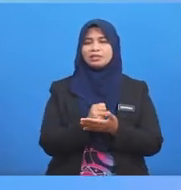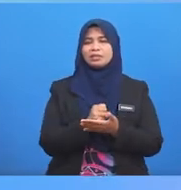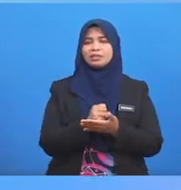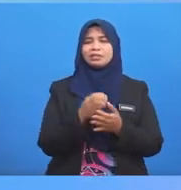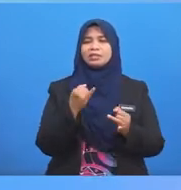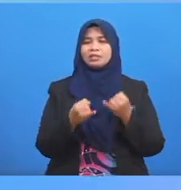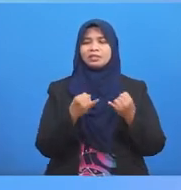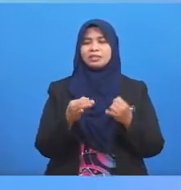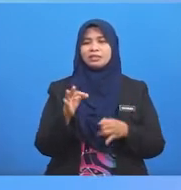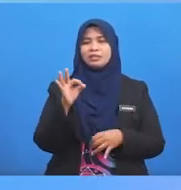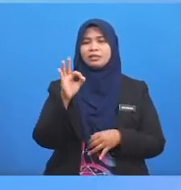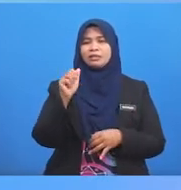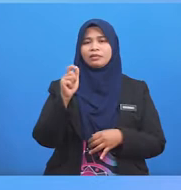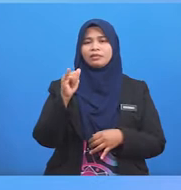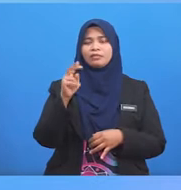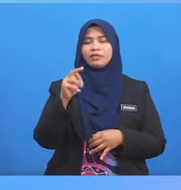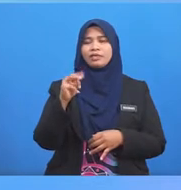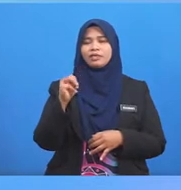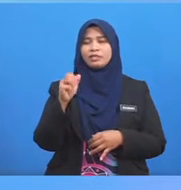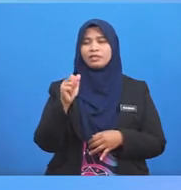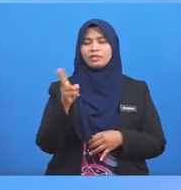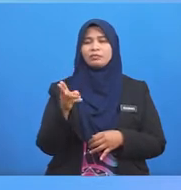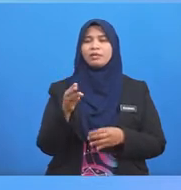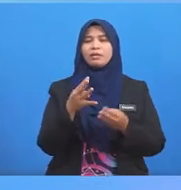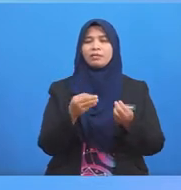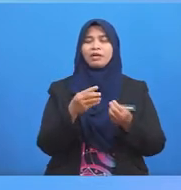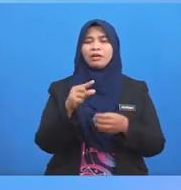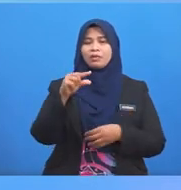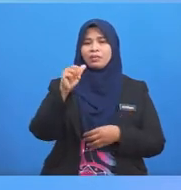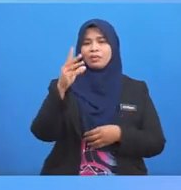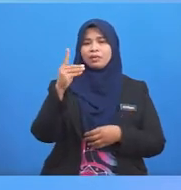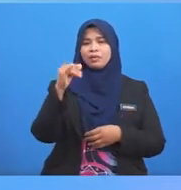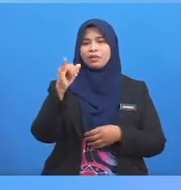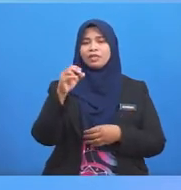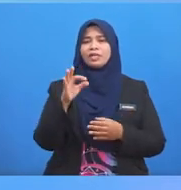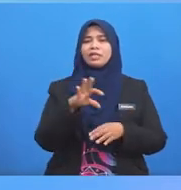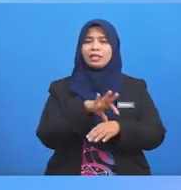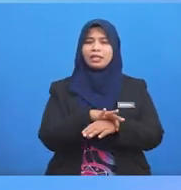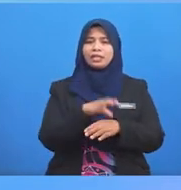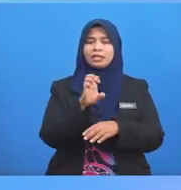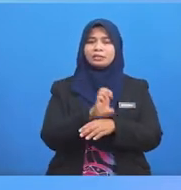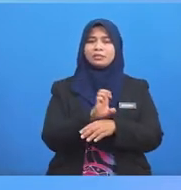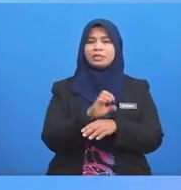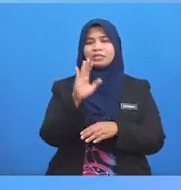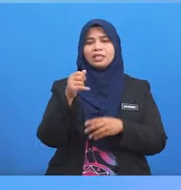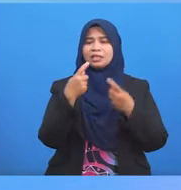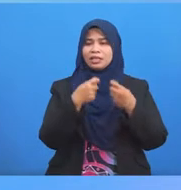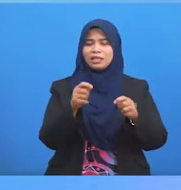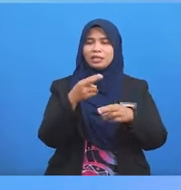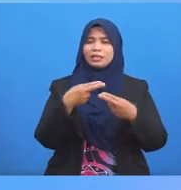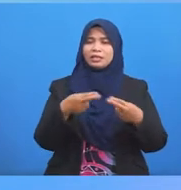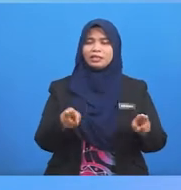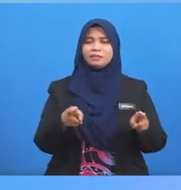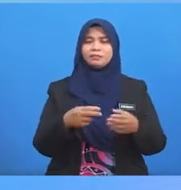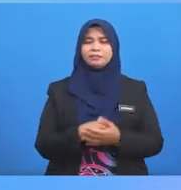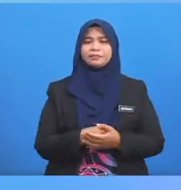gelang emasnya yang telah hilang untuk mendapatkan pinjaman. Syarat yang terakhir, iaitu